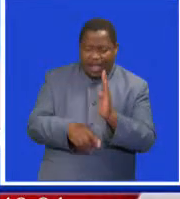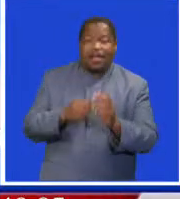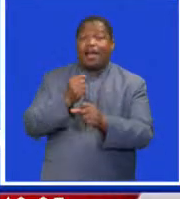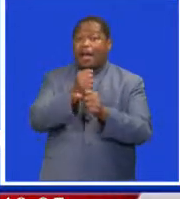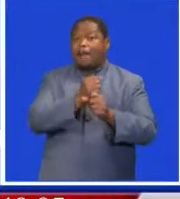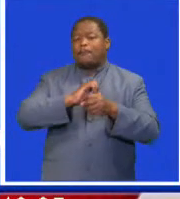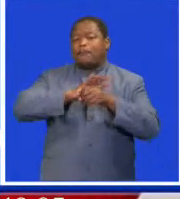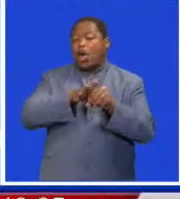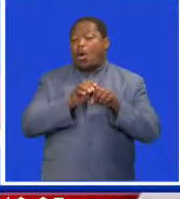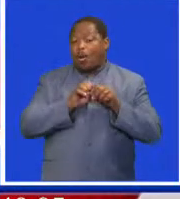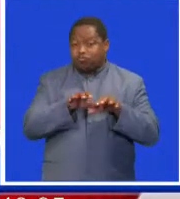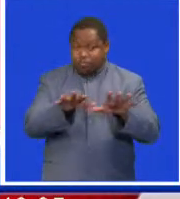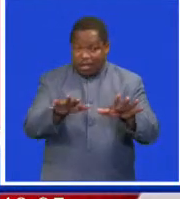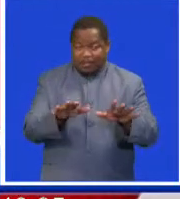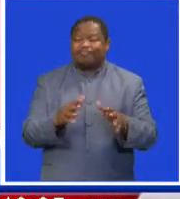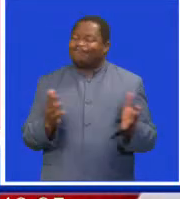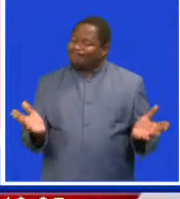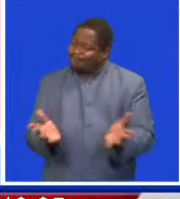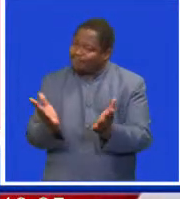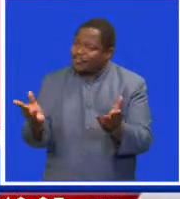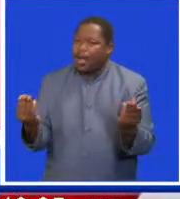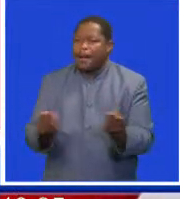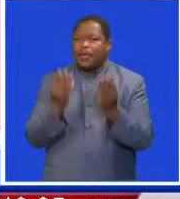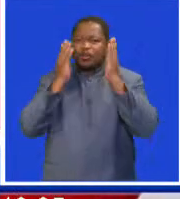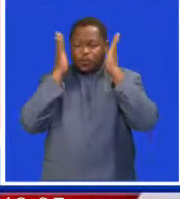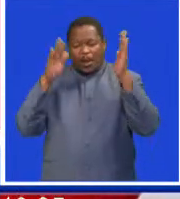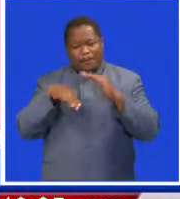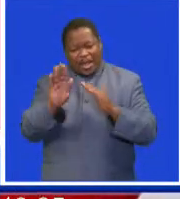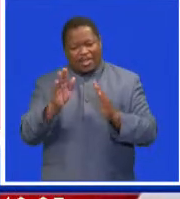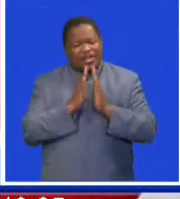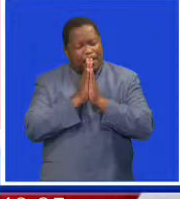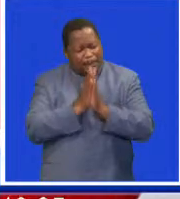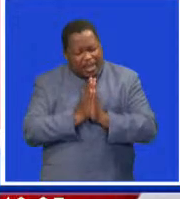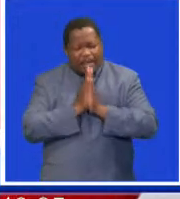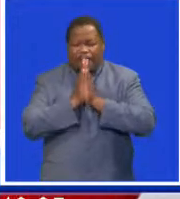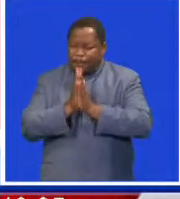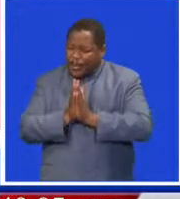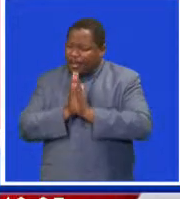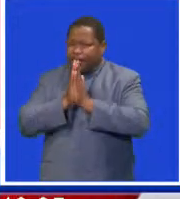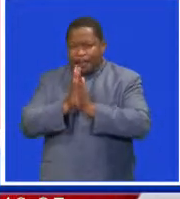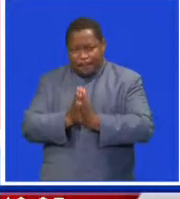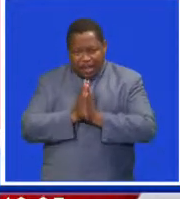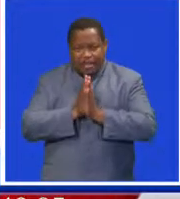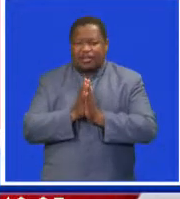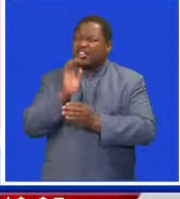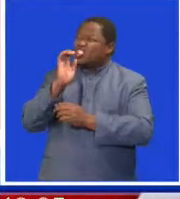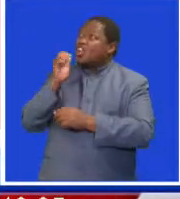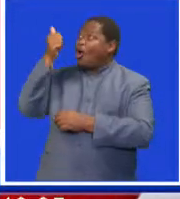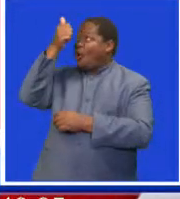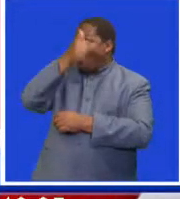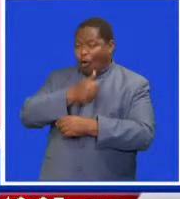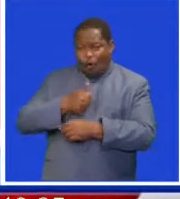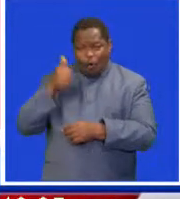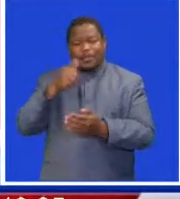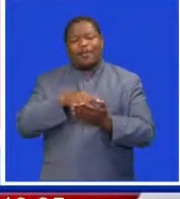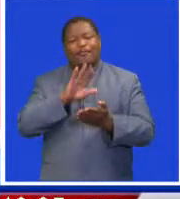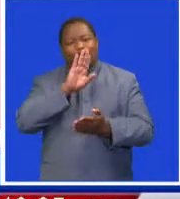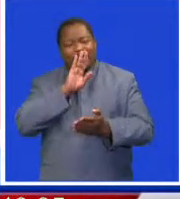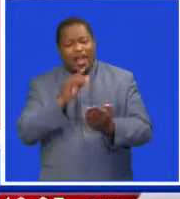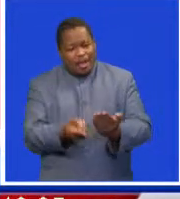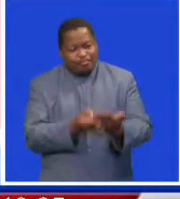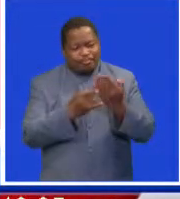ke lesimo se COVID-19 ukuthi uNkulunkulu elule sandla singathi nje samukelisiwe inkonzo ihambe kahle sibini labafundisi ke nabo